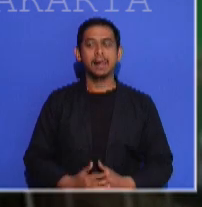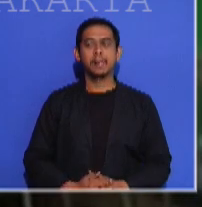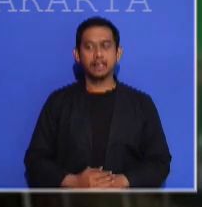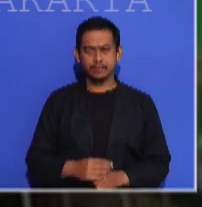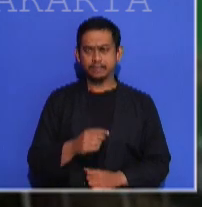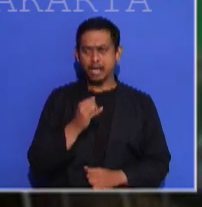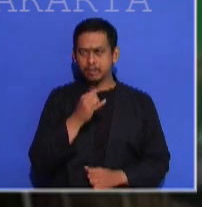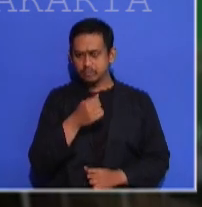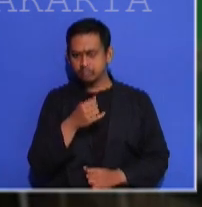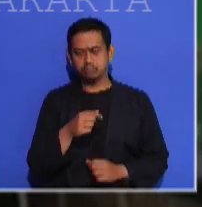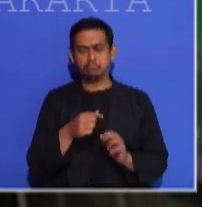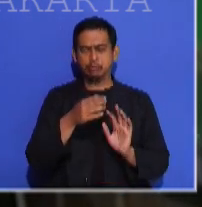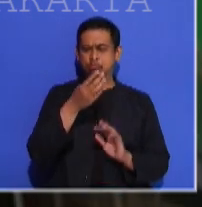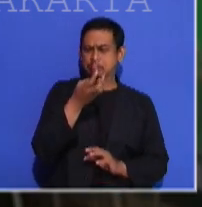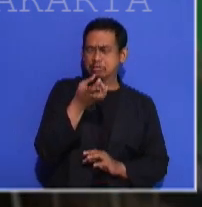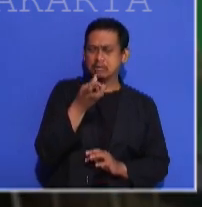nek produksine